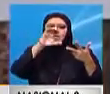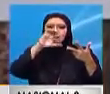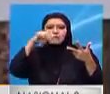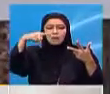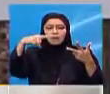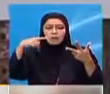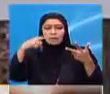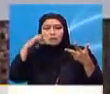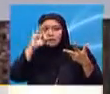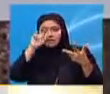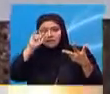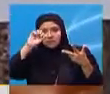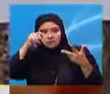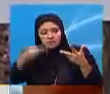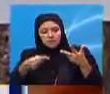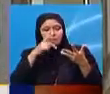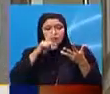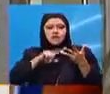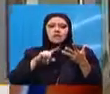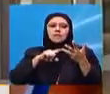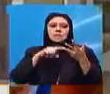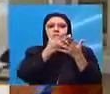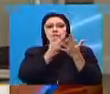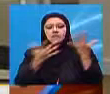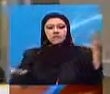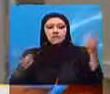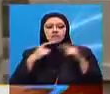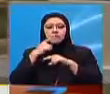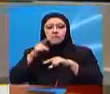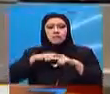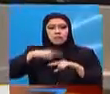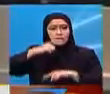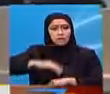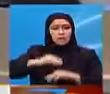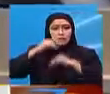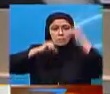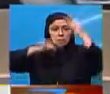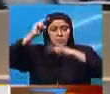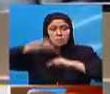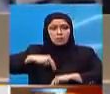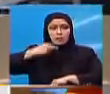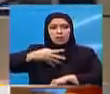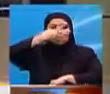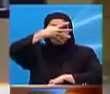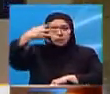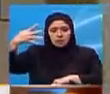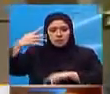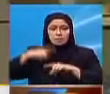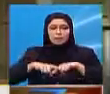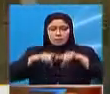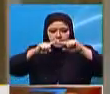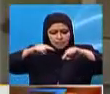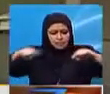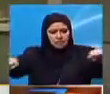bangunan baharunya setinggi empat tingkat setiap jenis Khazanah hutan diasingkan pada tingkat